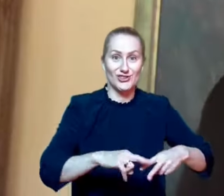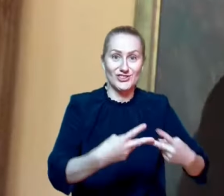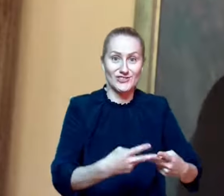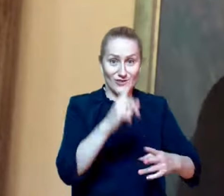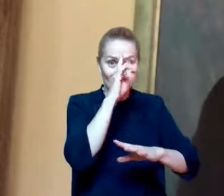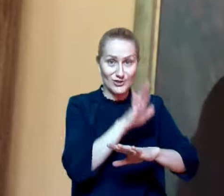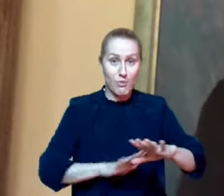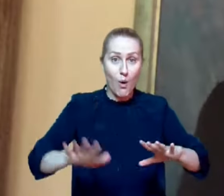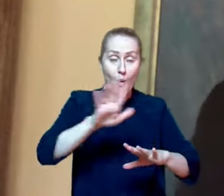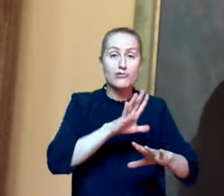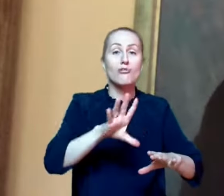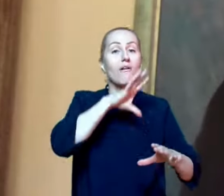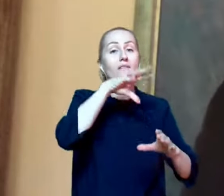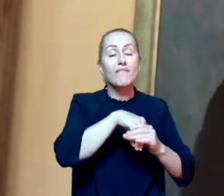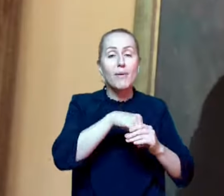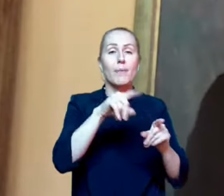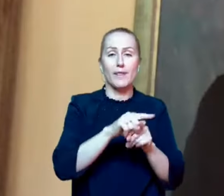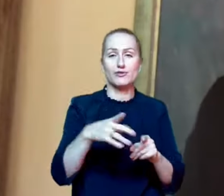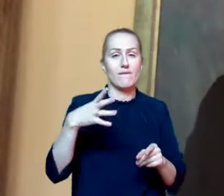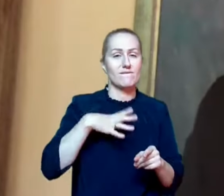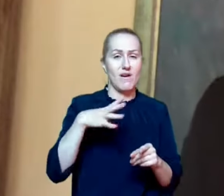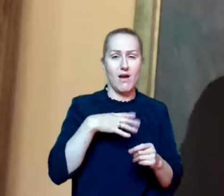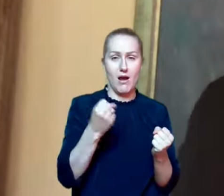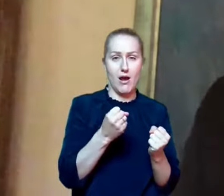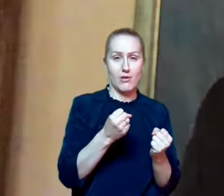wiąże się z takim łańcuchem wartości,